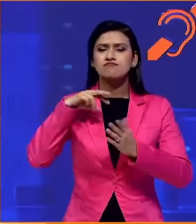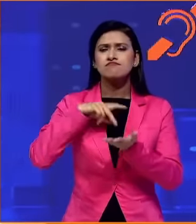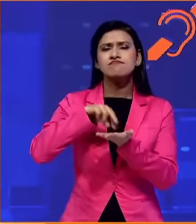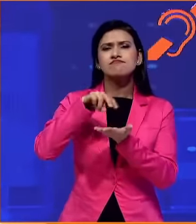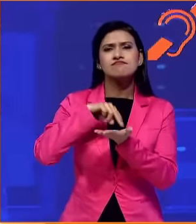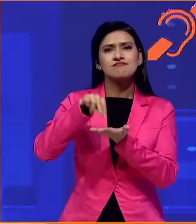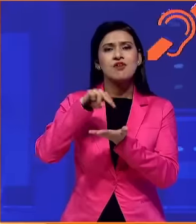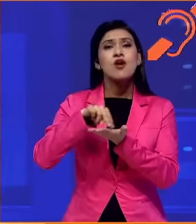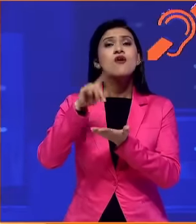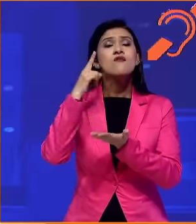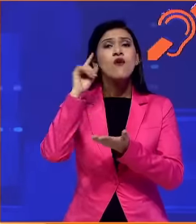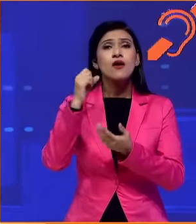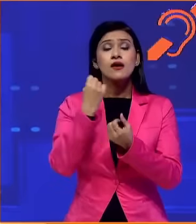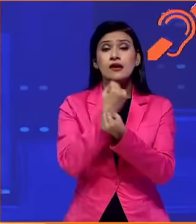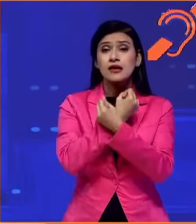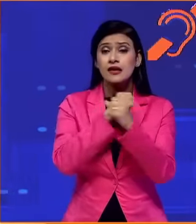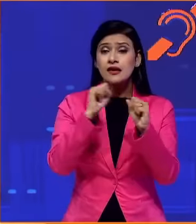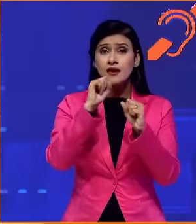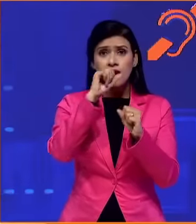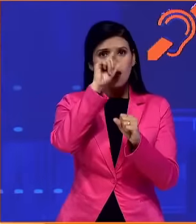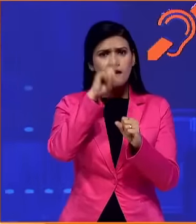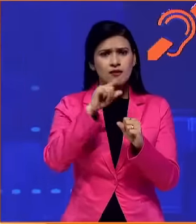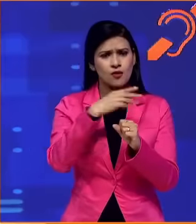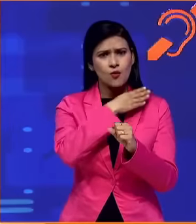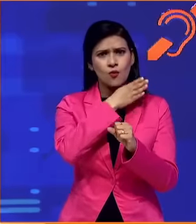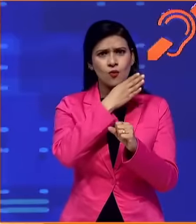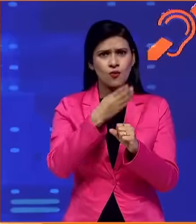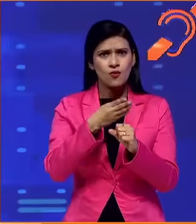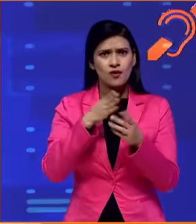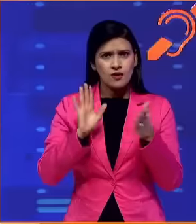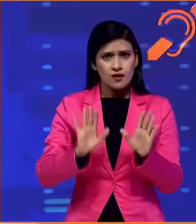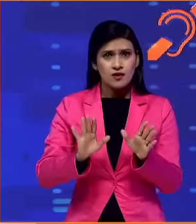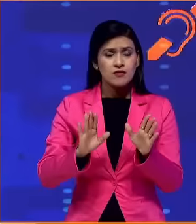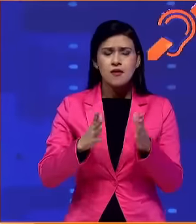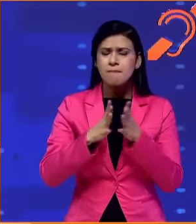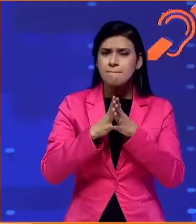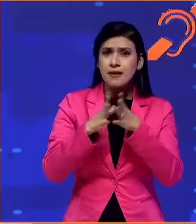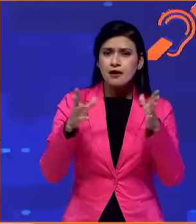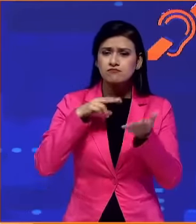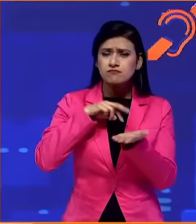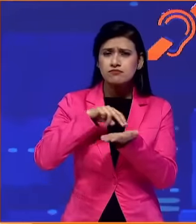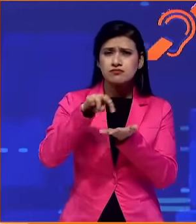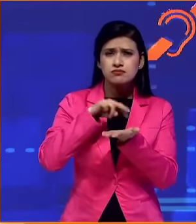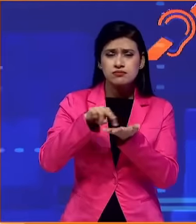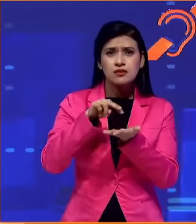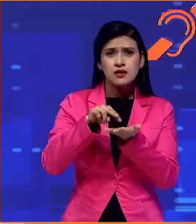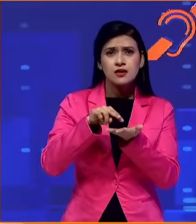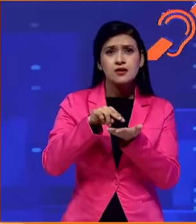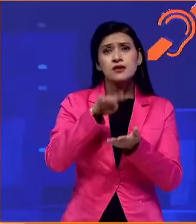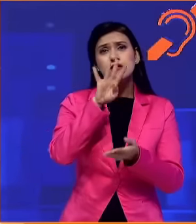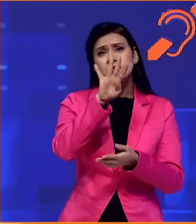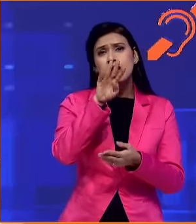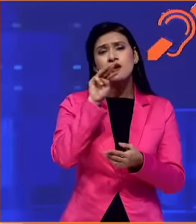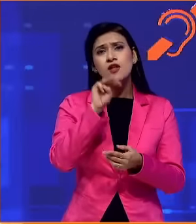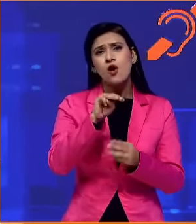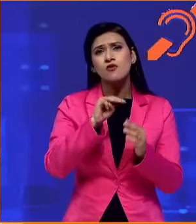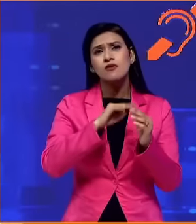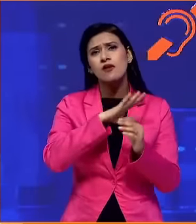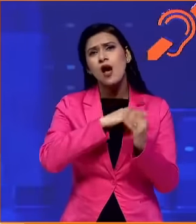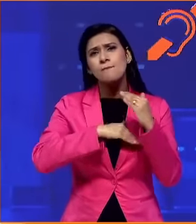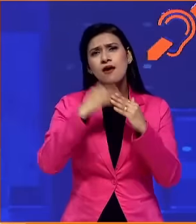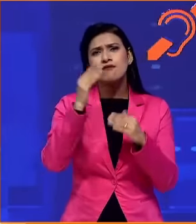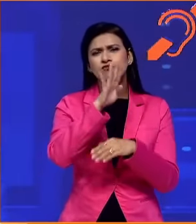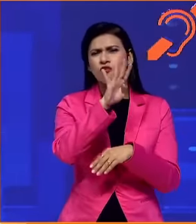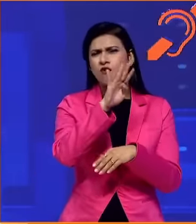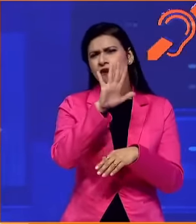स्वतंत्रभारतकेइतिहासमेंकिसीभीराष्ट्रीयनेतानेइतनी व्यापकयात्रानहींकीथी।उन्होंने कन्याकुमारीसेकश्मीरतक4,500किलोमीटरकी